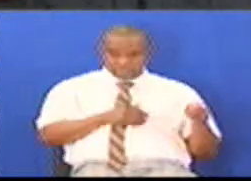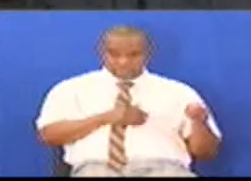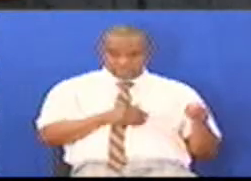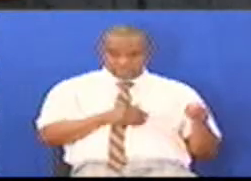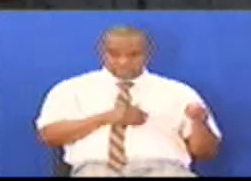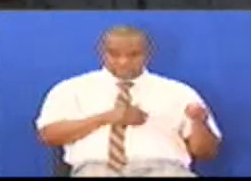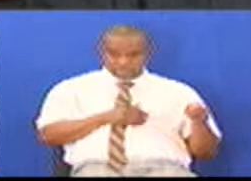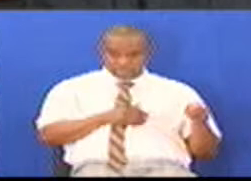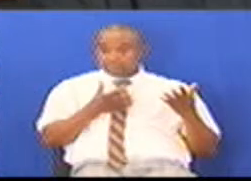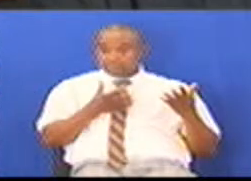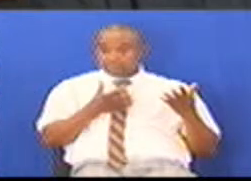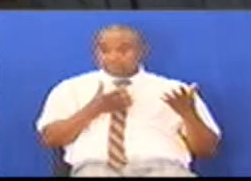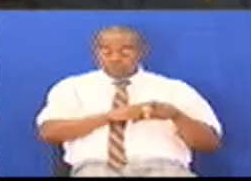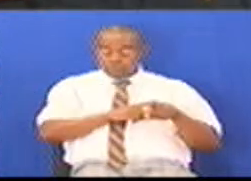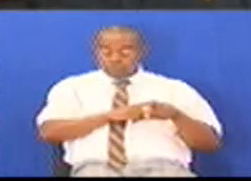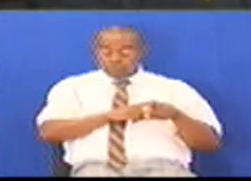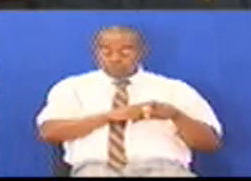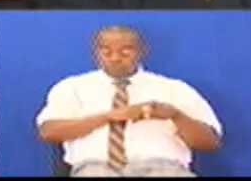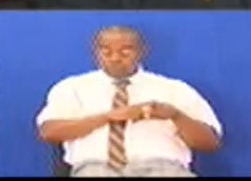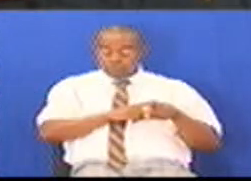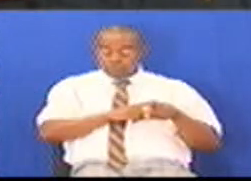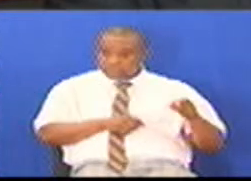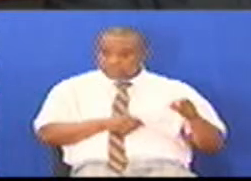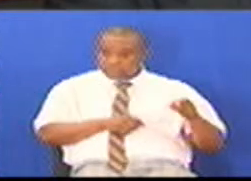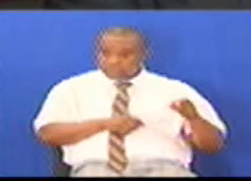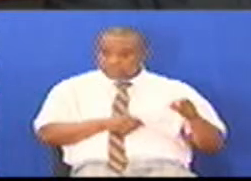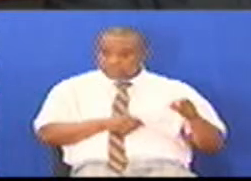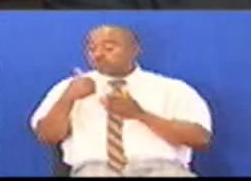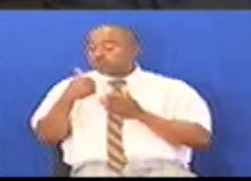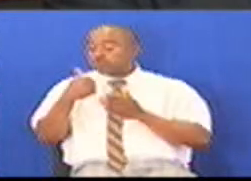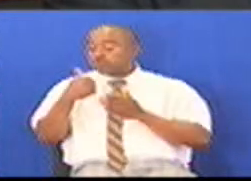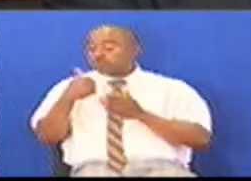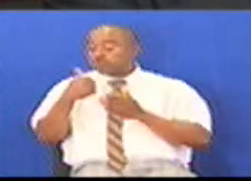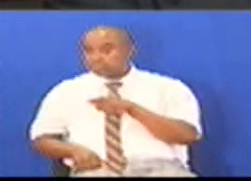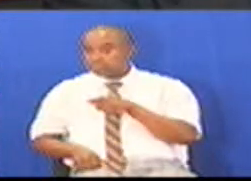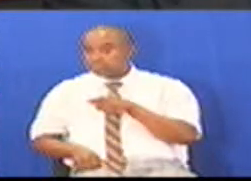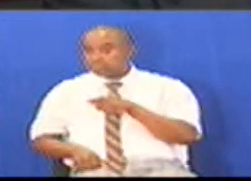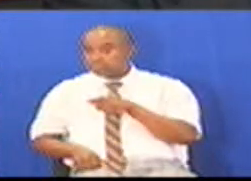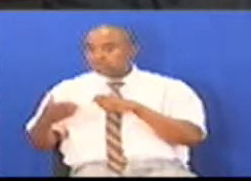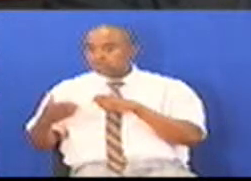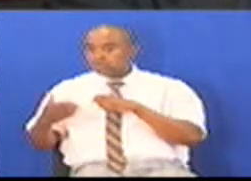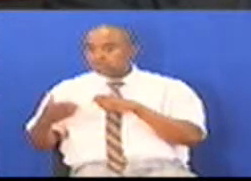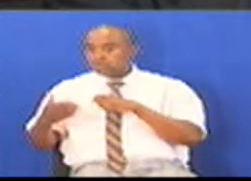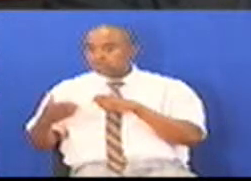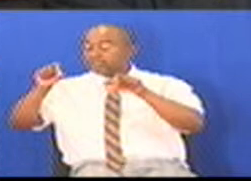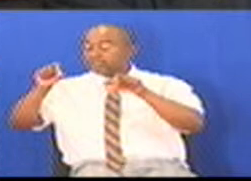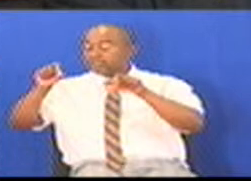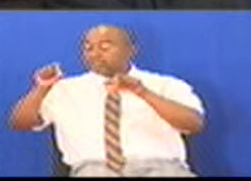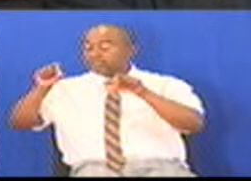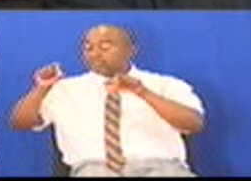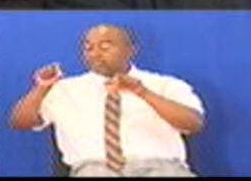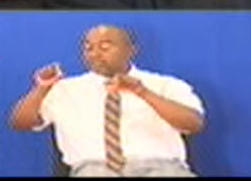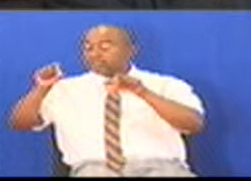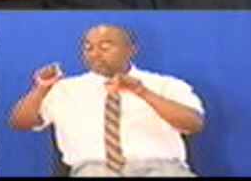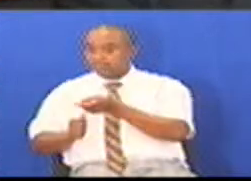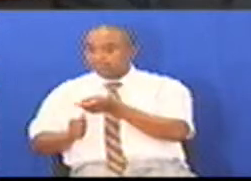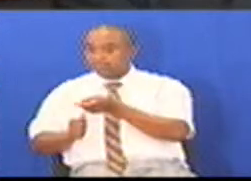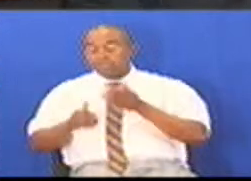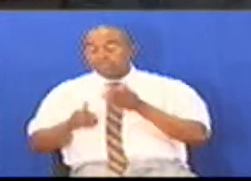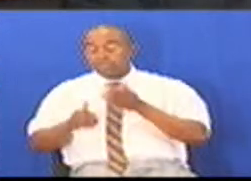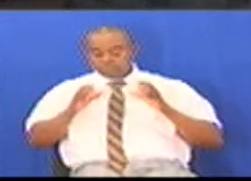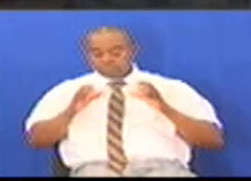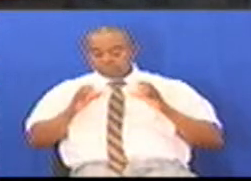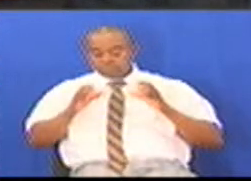ambao kitambulisho kitakuwa halali na kiwango kinachotakiwa kulipwa kwa ajili ya kupata kitambulisho hicho. Mheshimiwa Spika, kamati